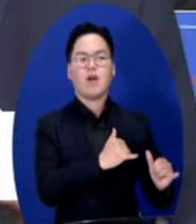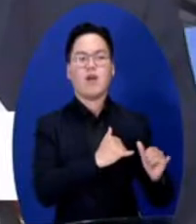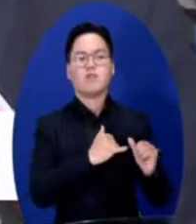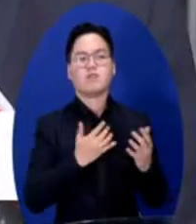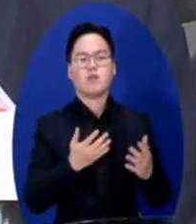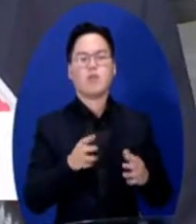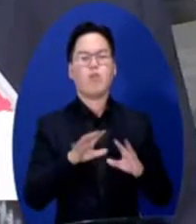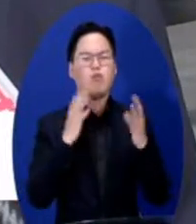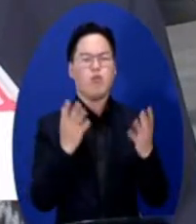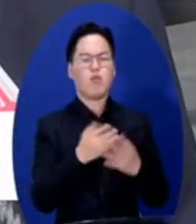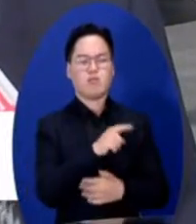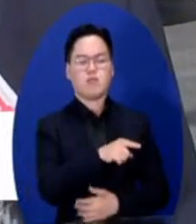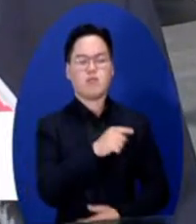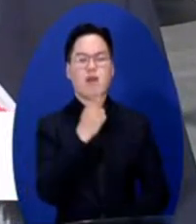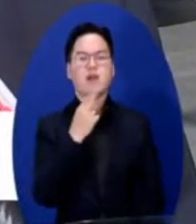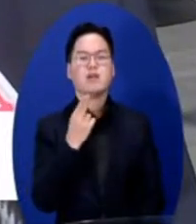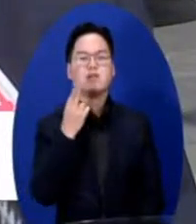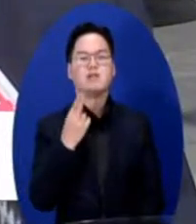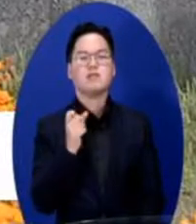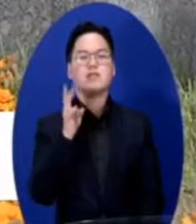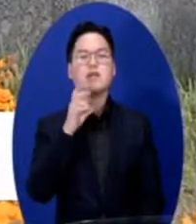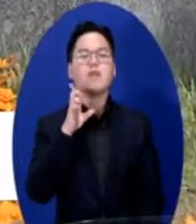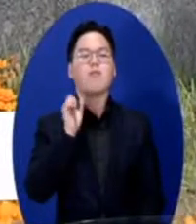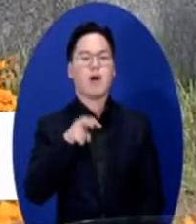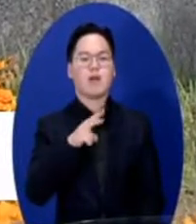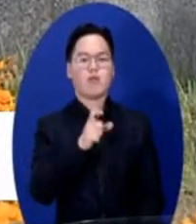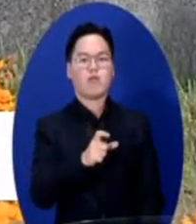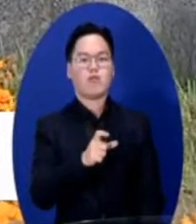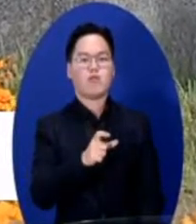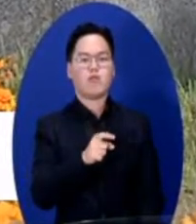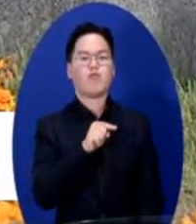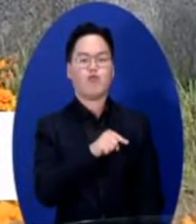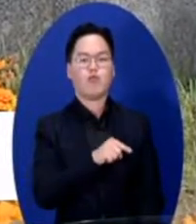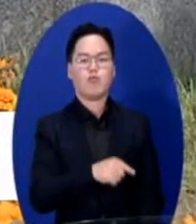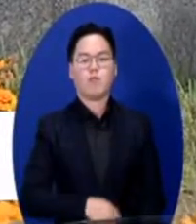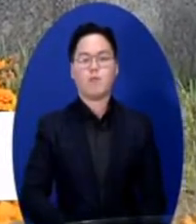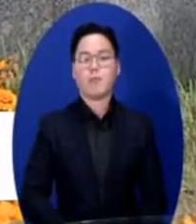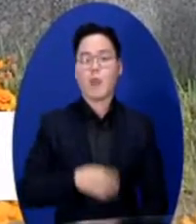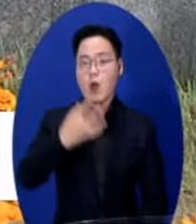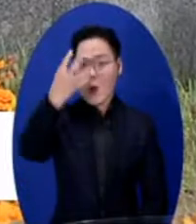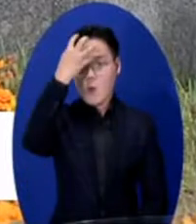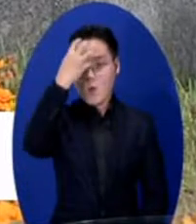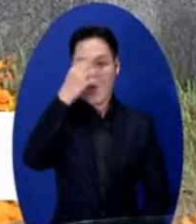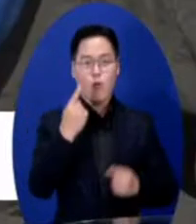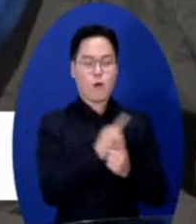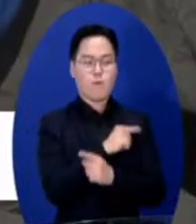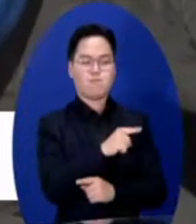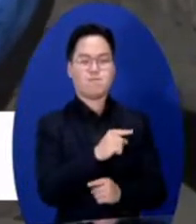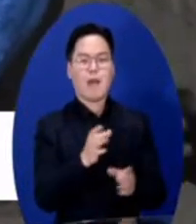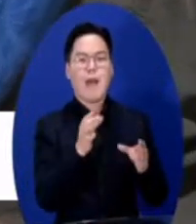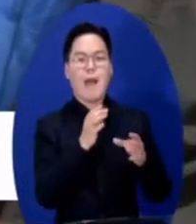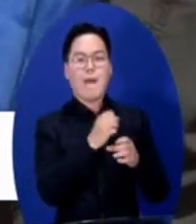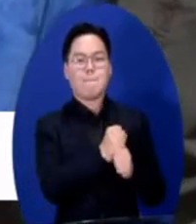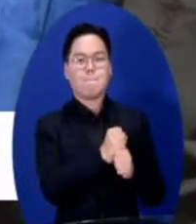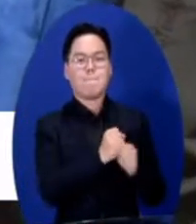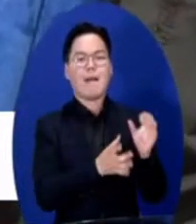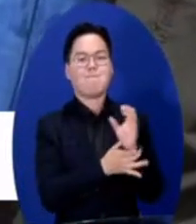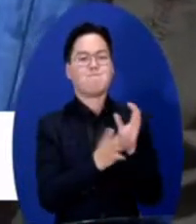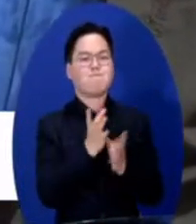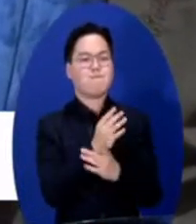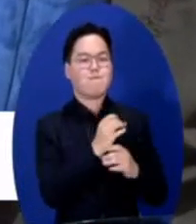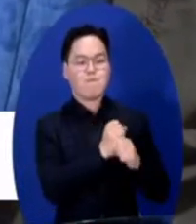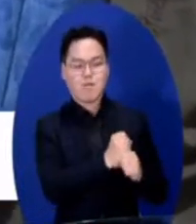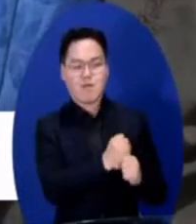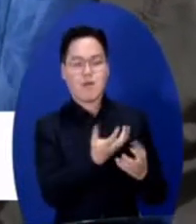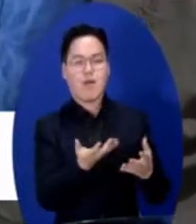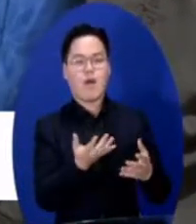энэ хүн дээр тусчсан юм уу гэж ингэж би боддог. За улс төрийн хил сэрэгт хилмэгдсэн баримтлагдаад явсан боловч одоо нотлох баримт